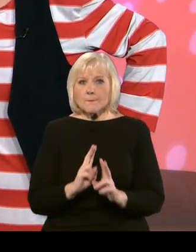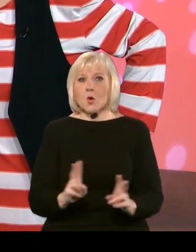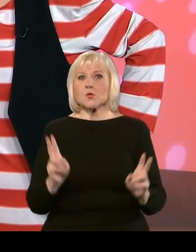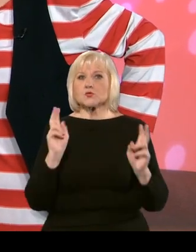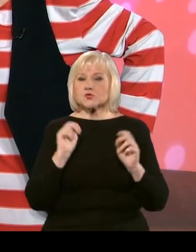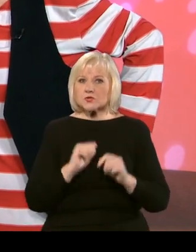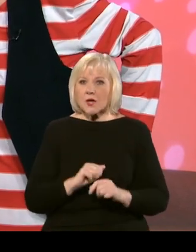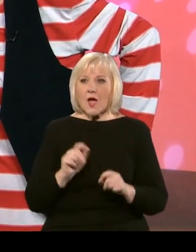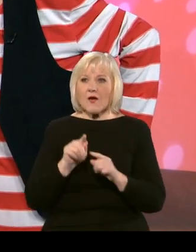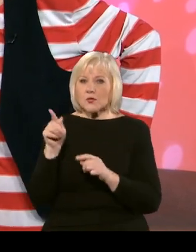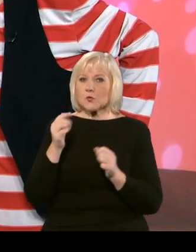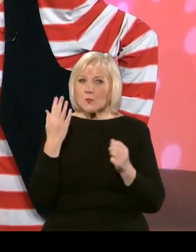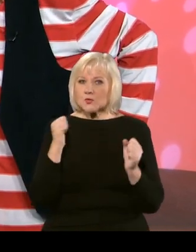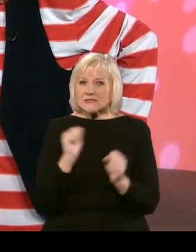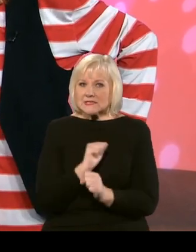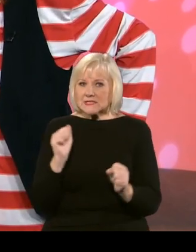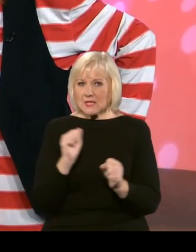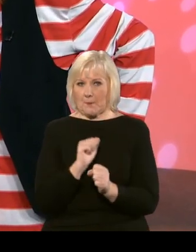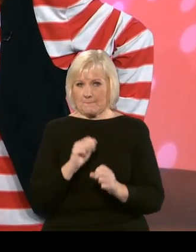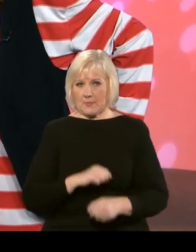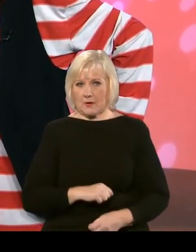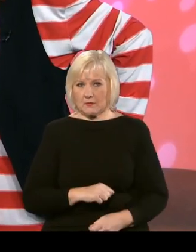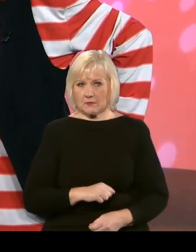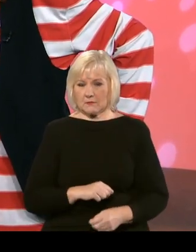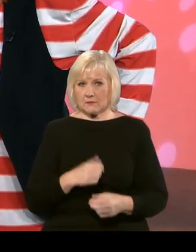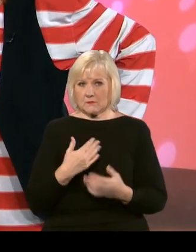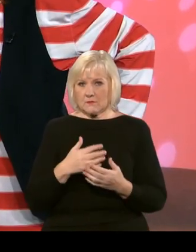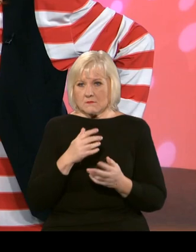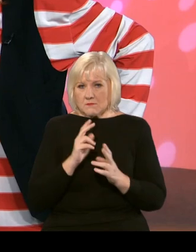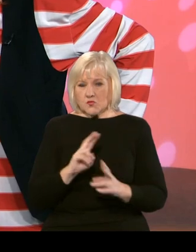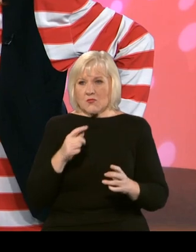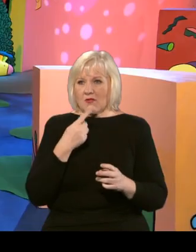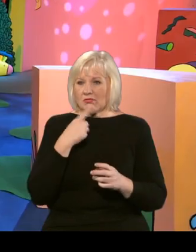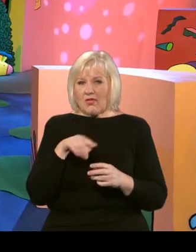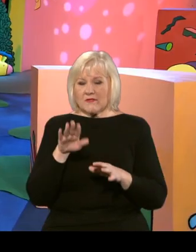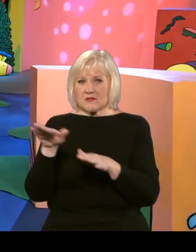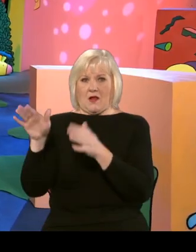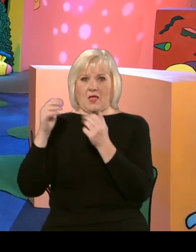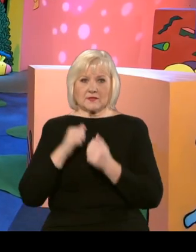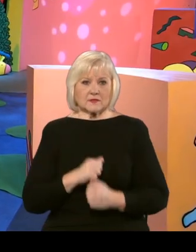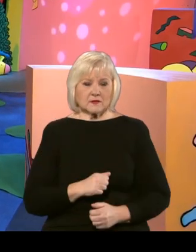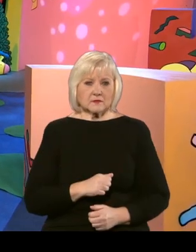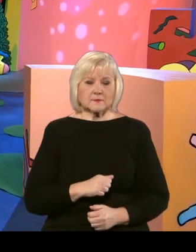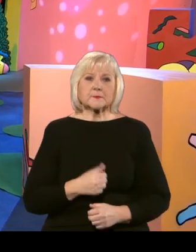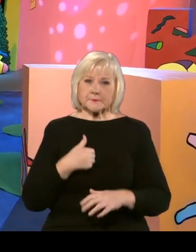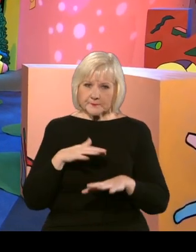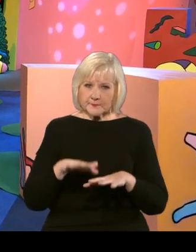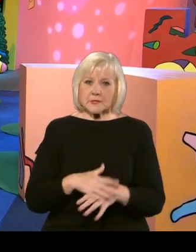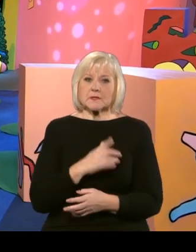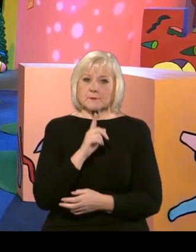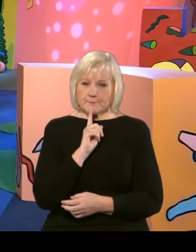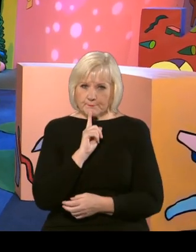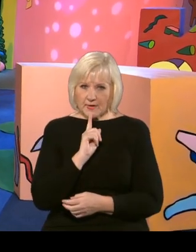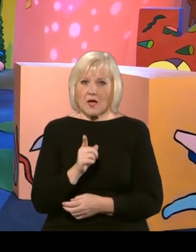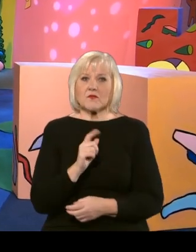možná, že mu bylo venku zima. Že se mu tam prostě létat nechce. To bude ono.